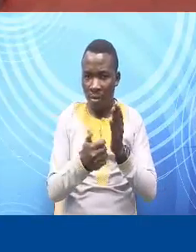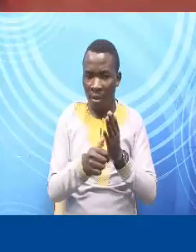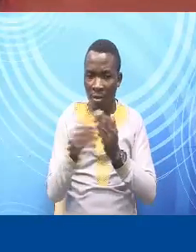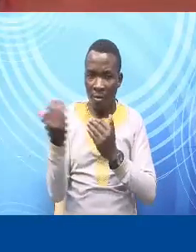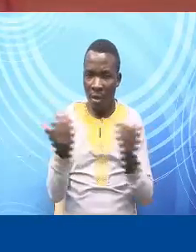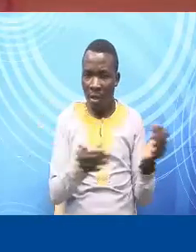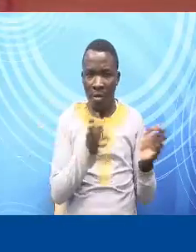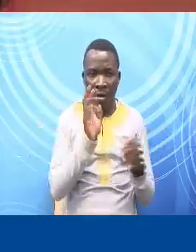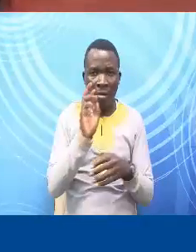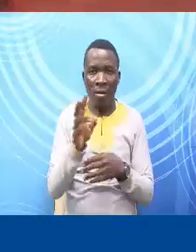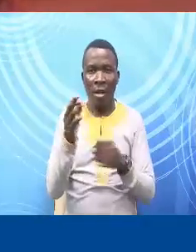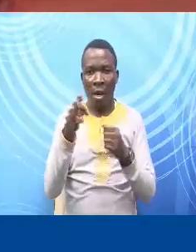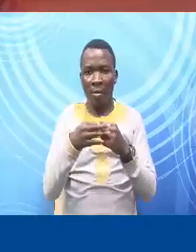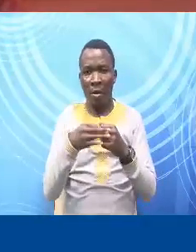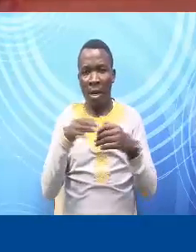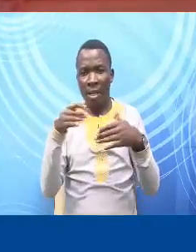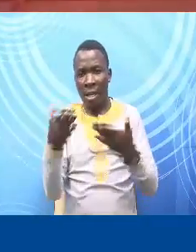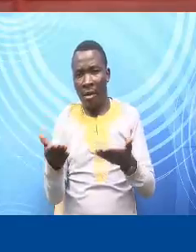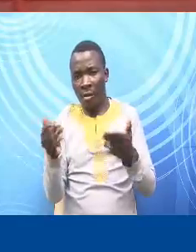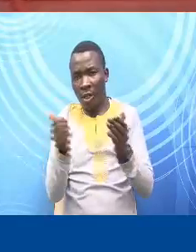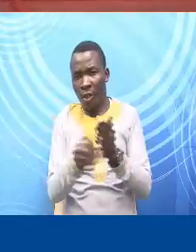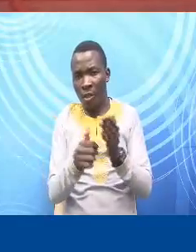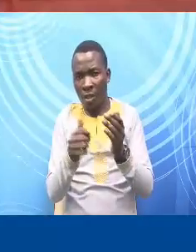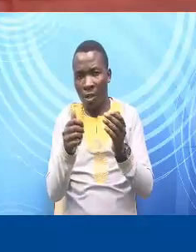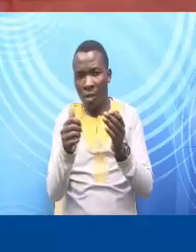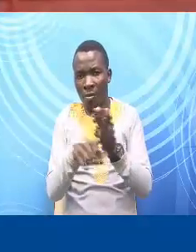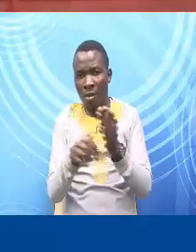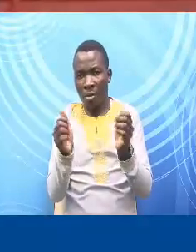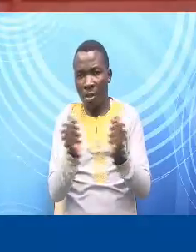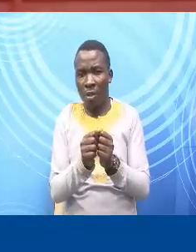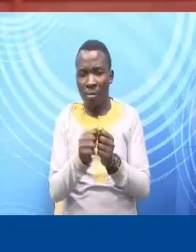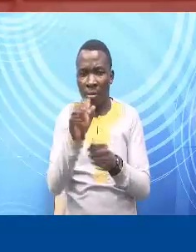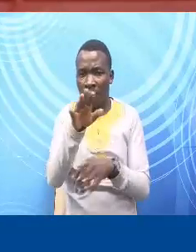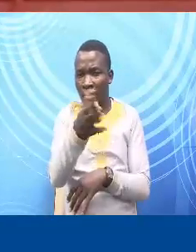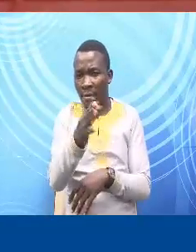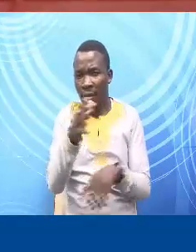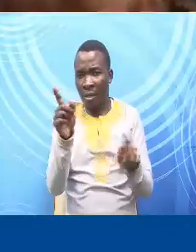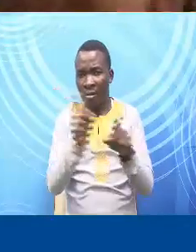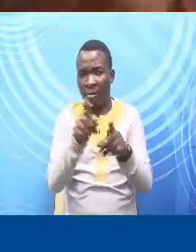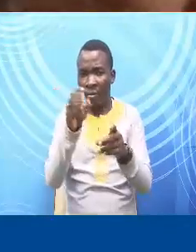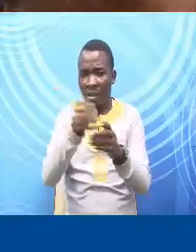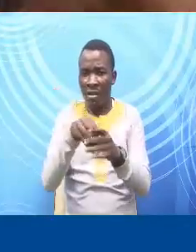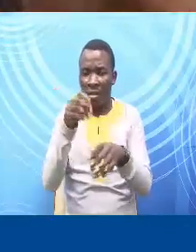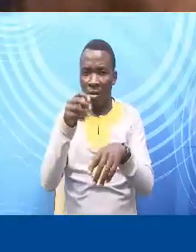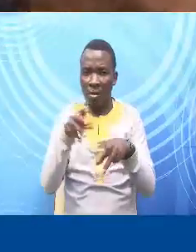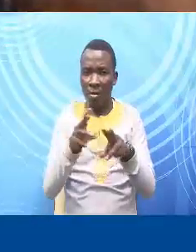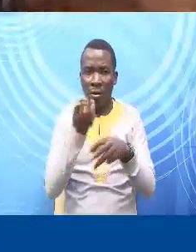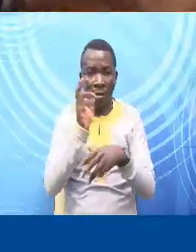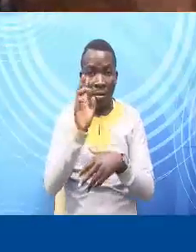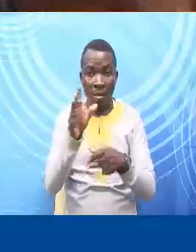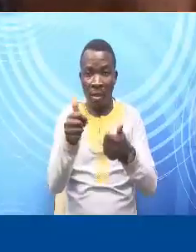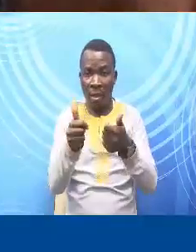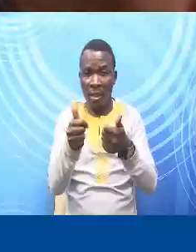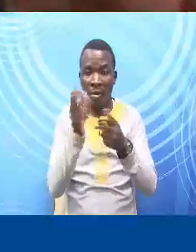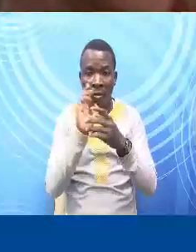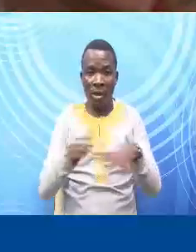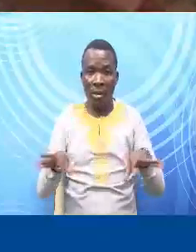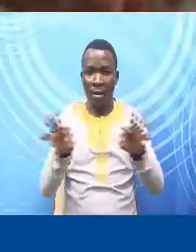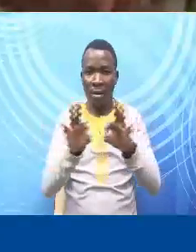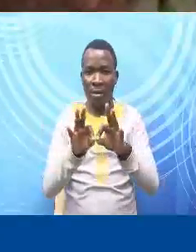nk'umunani 10 mbese niyo renge biba birimo ku buryo iyo witegereje ubona hari icyo byamaze